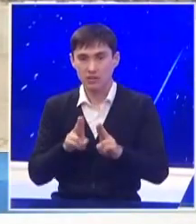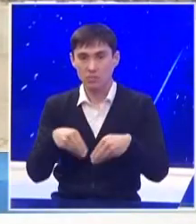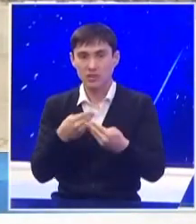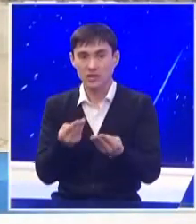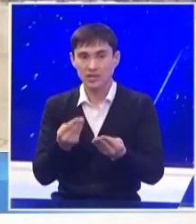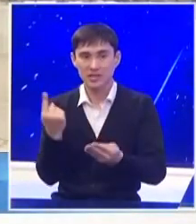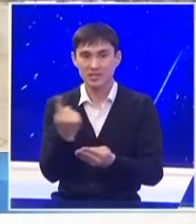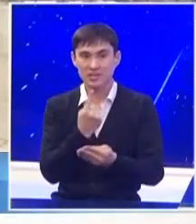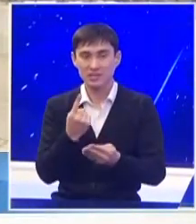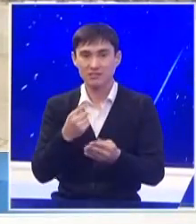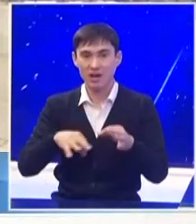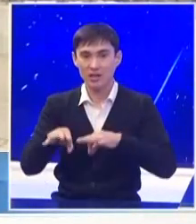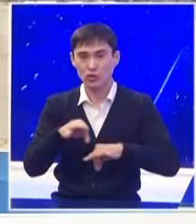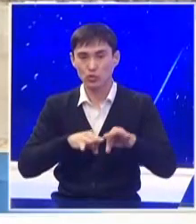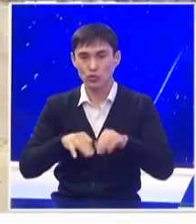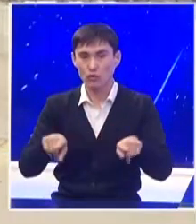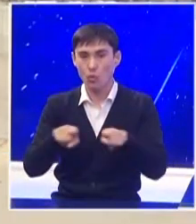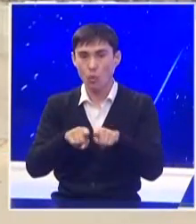например, единого архитектурного облика.